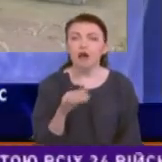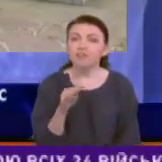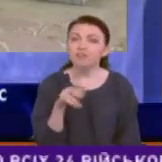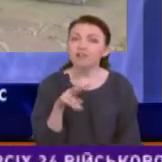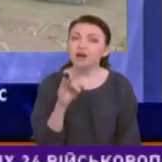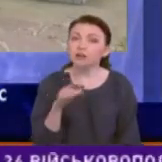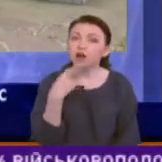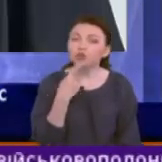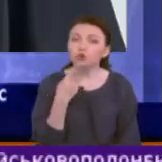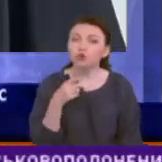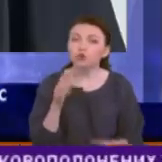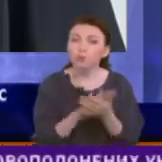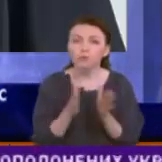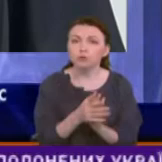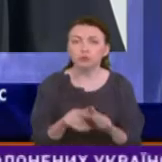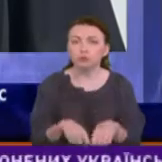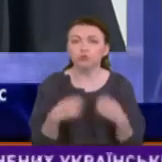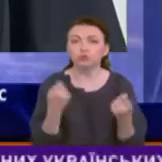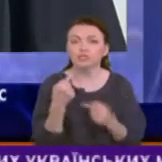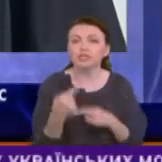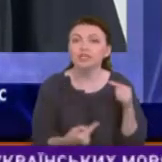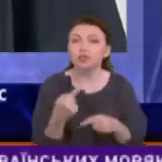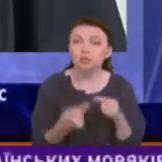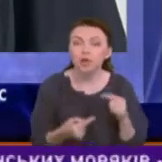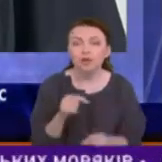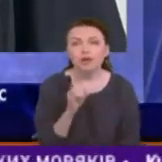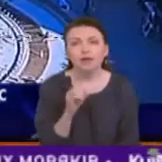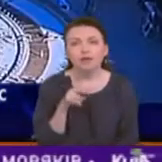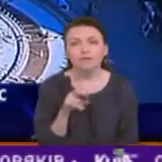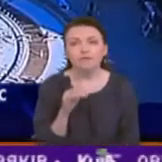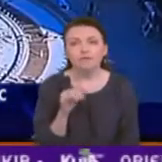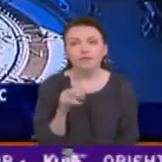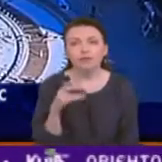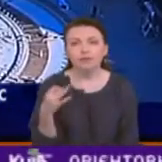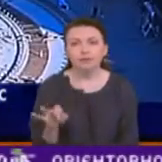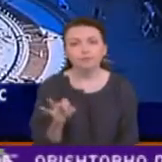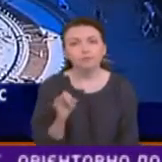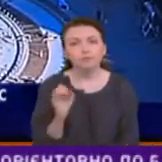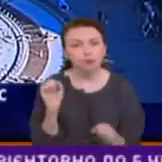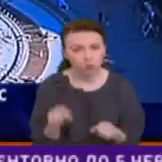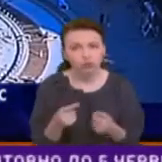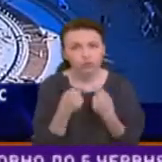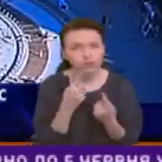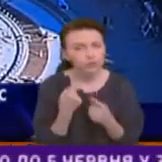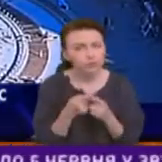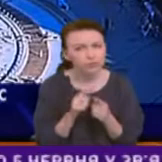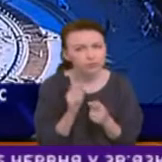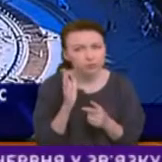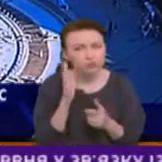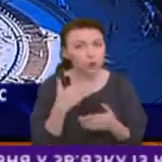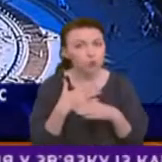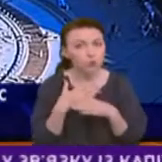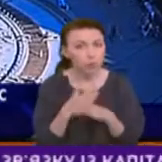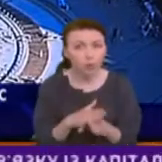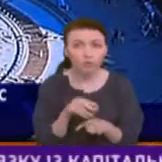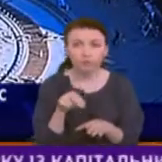що домовленості порушено і критикує, власне, дії Епіфанія. Тож, чи можна говорити про якийсь потенційно можливий розкол